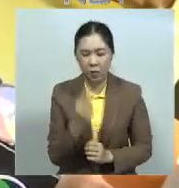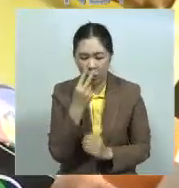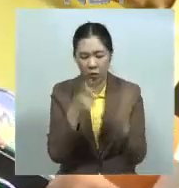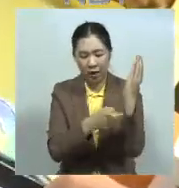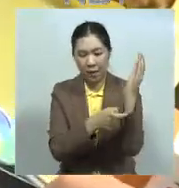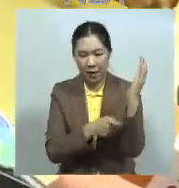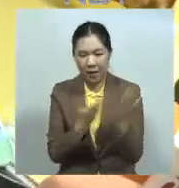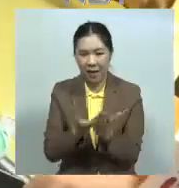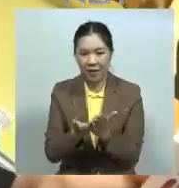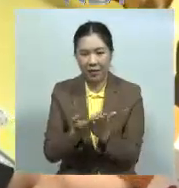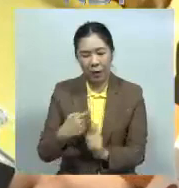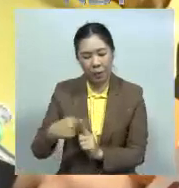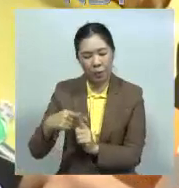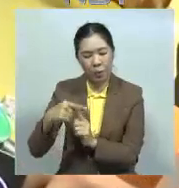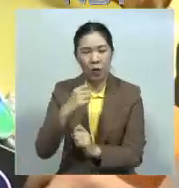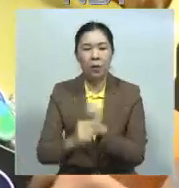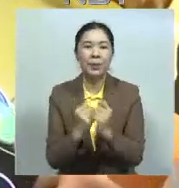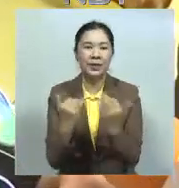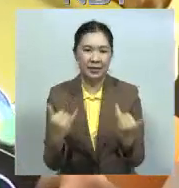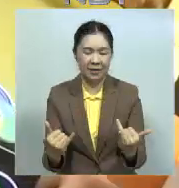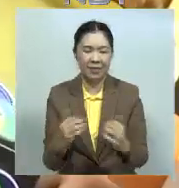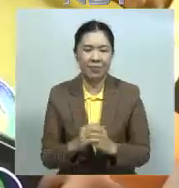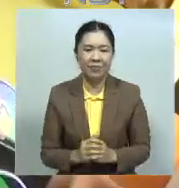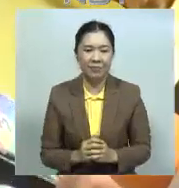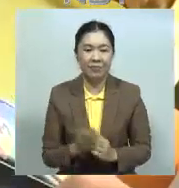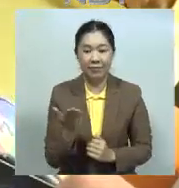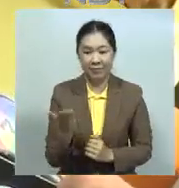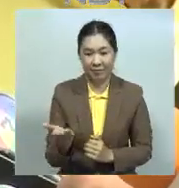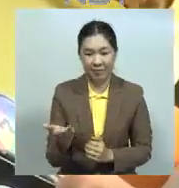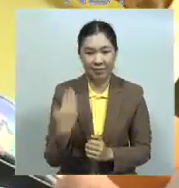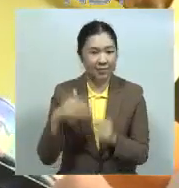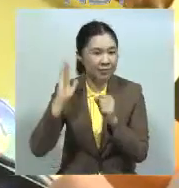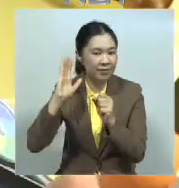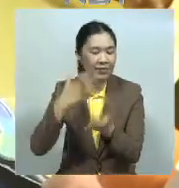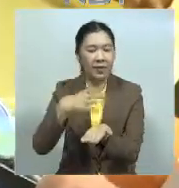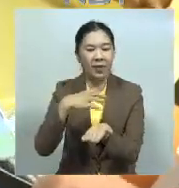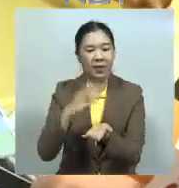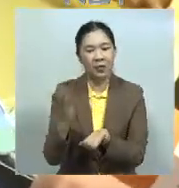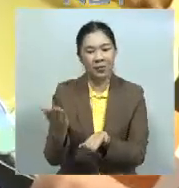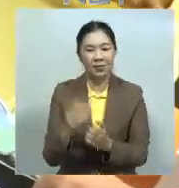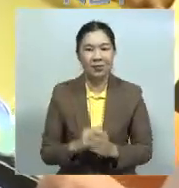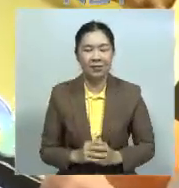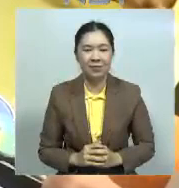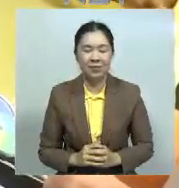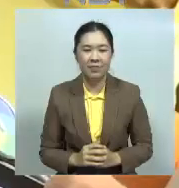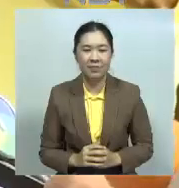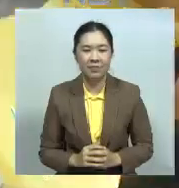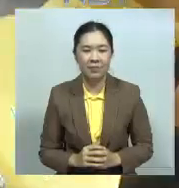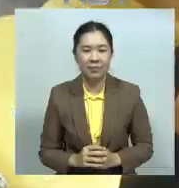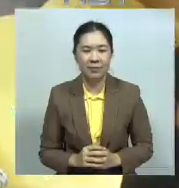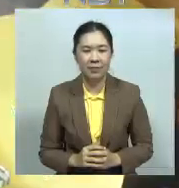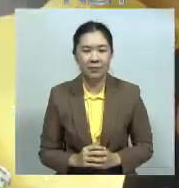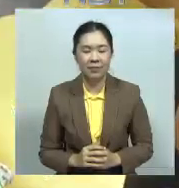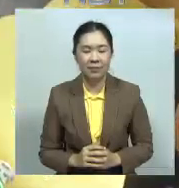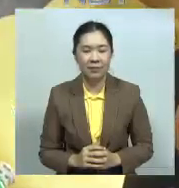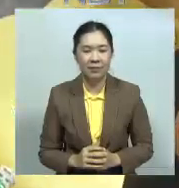างพาราปรับสูงขึ้นภายในปีนี้เดี๋ยวไปฟังประเด็นนี้ทั้งหมดจากรัฐมนตรีว่าการกระทรวงเกษตรและสหกรณ์ค่ะ 50,000เลย